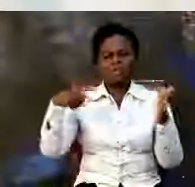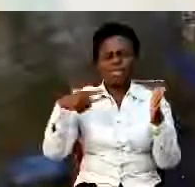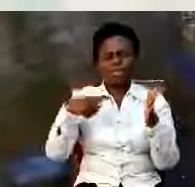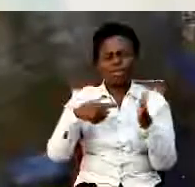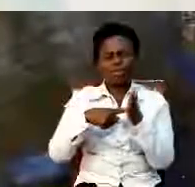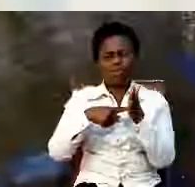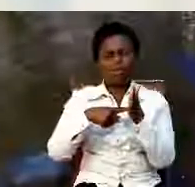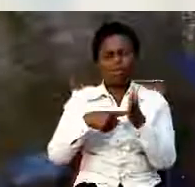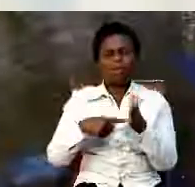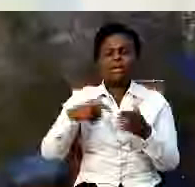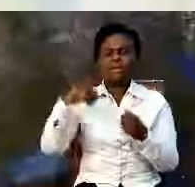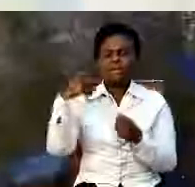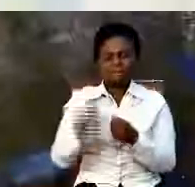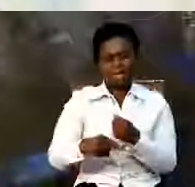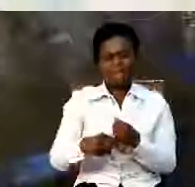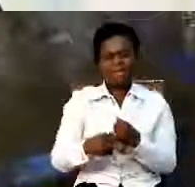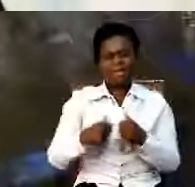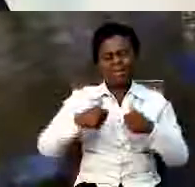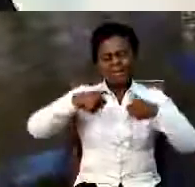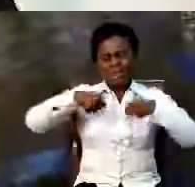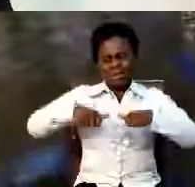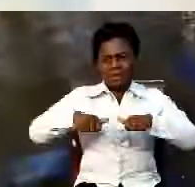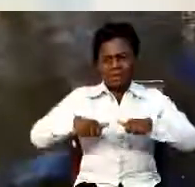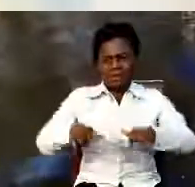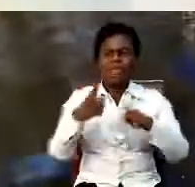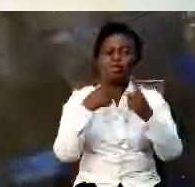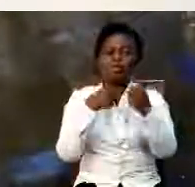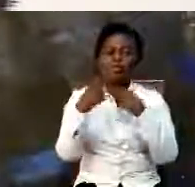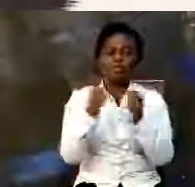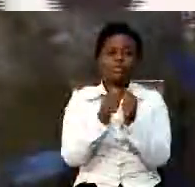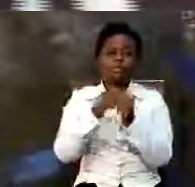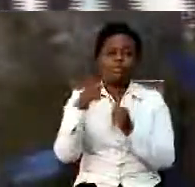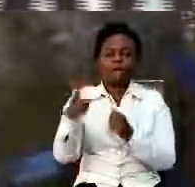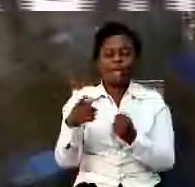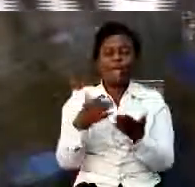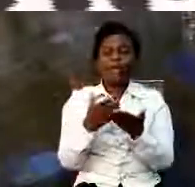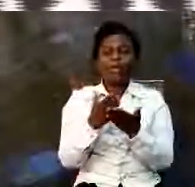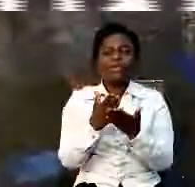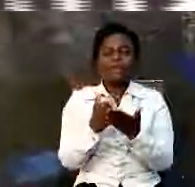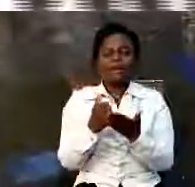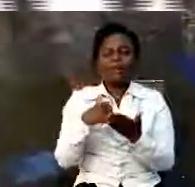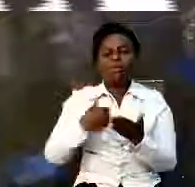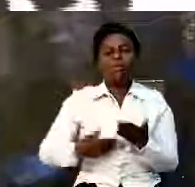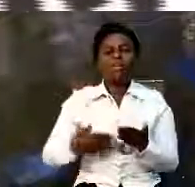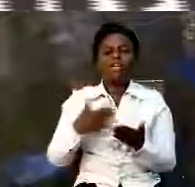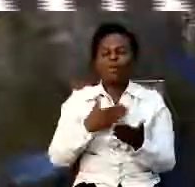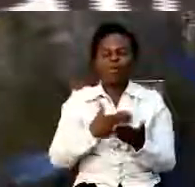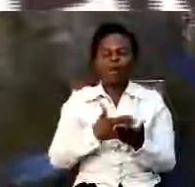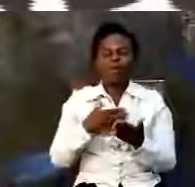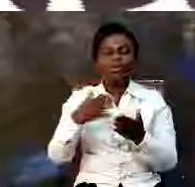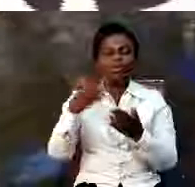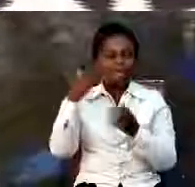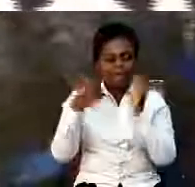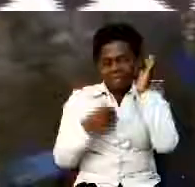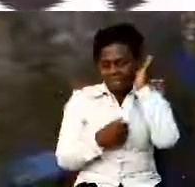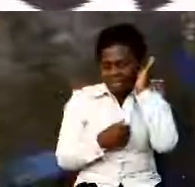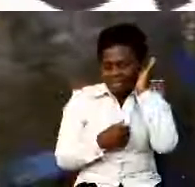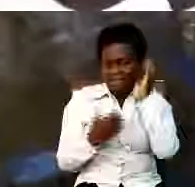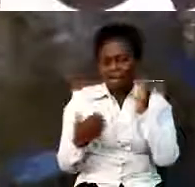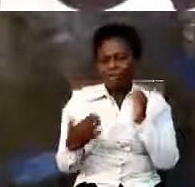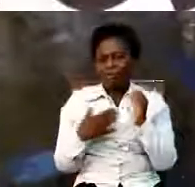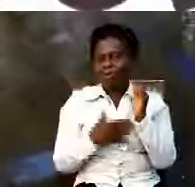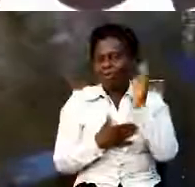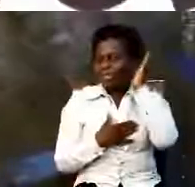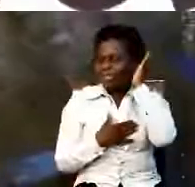nimejikaza kuzungumza haya mambo. Maana mke wangu ananisikiliza, watoto wangu wananisikiliza wa